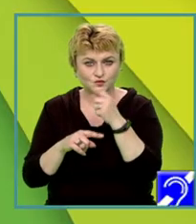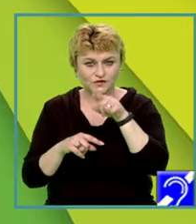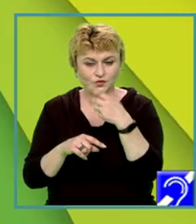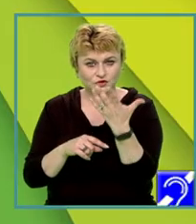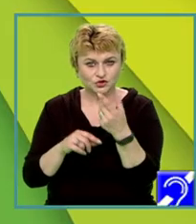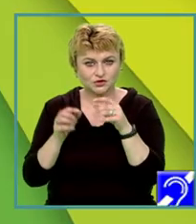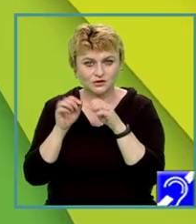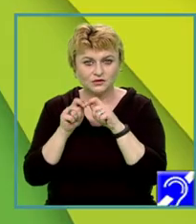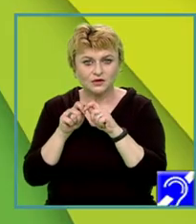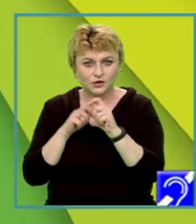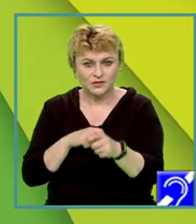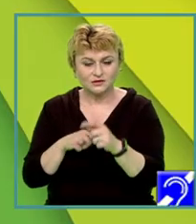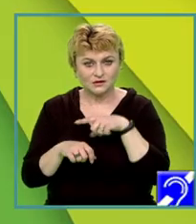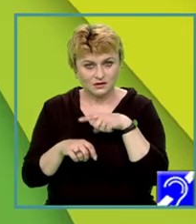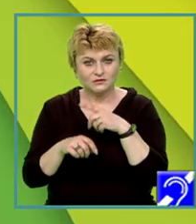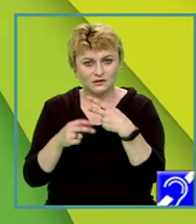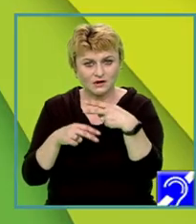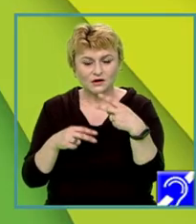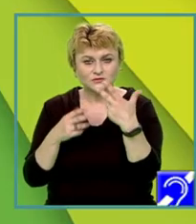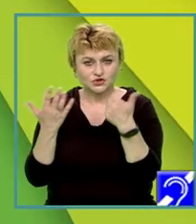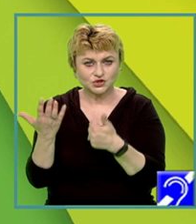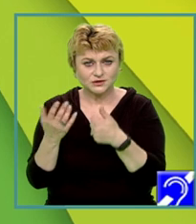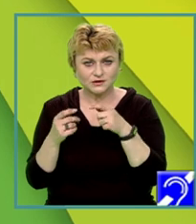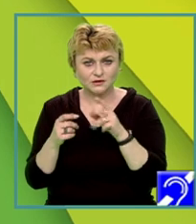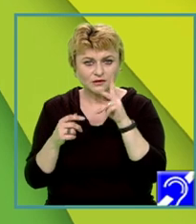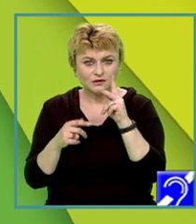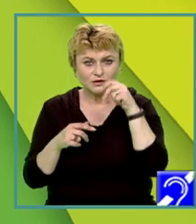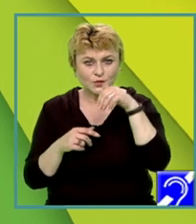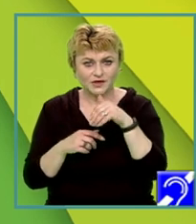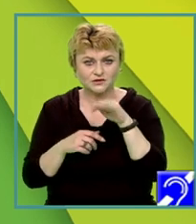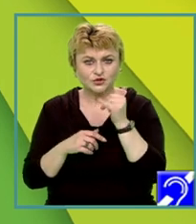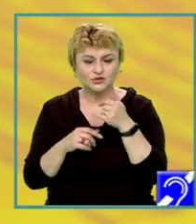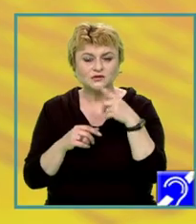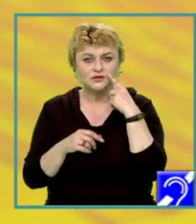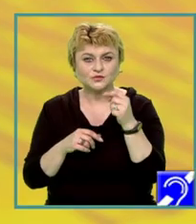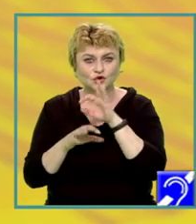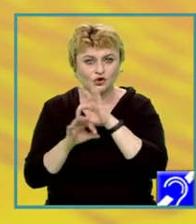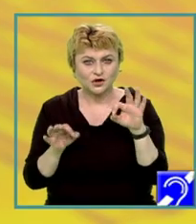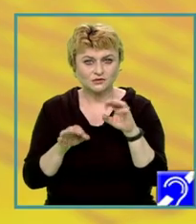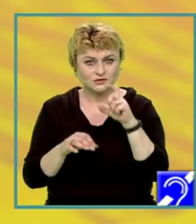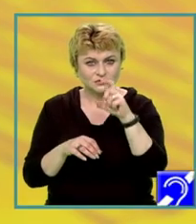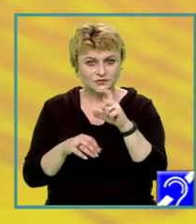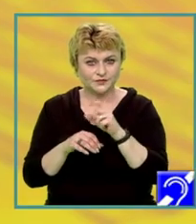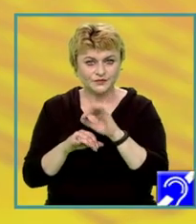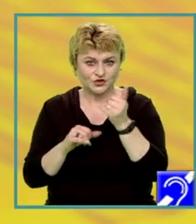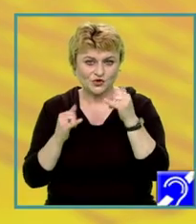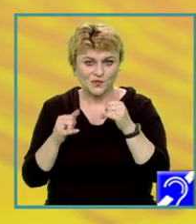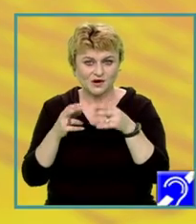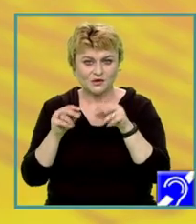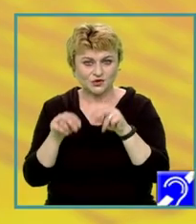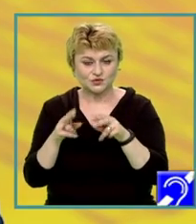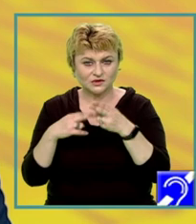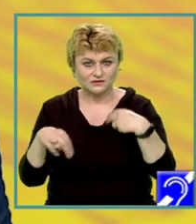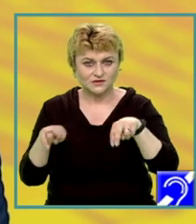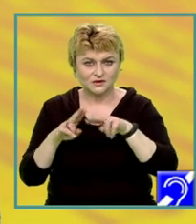egal cu 6 km și răspunsul corect este c e atât dragi elevi am ajuns la finalul acestui